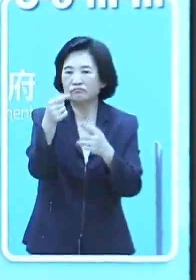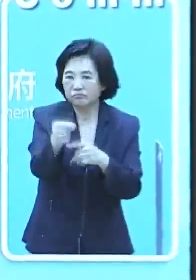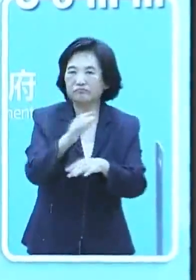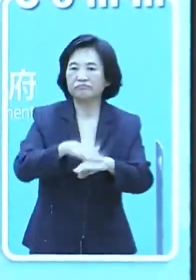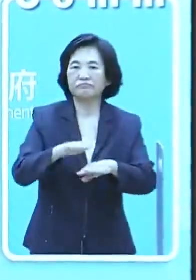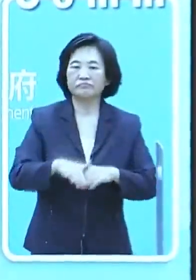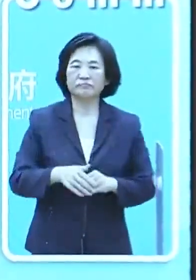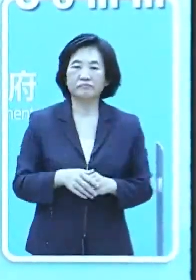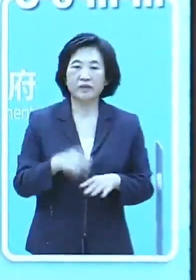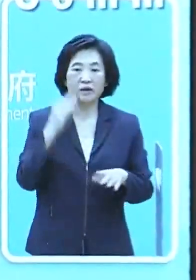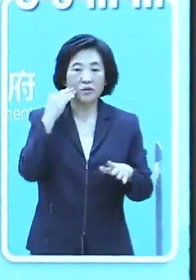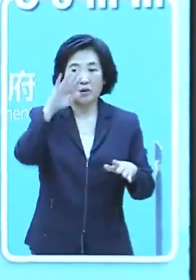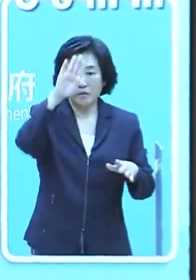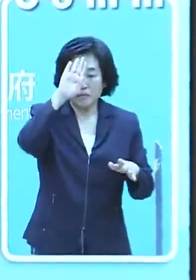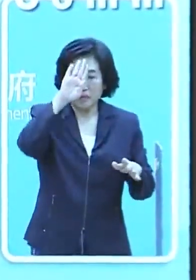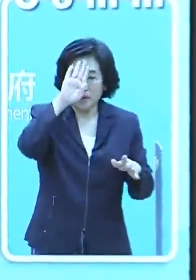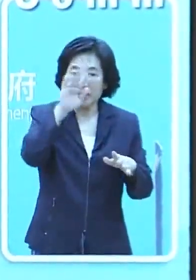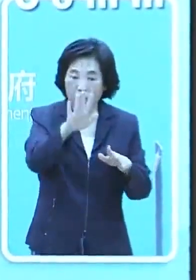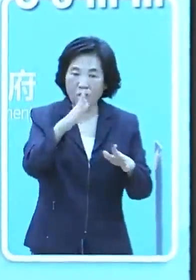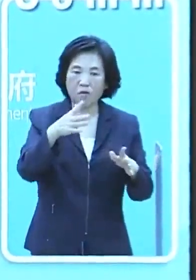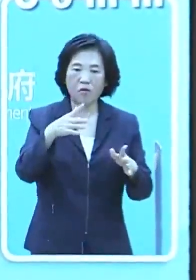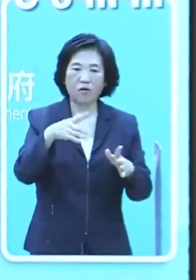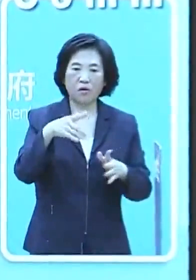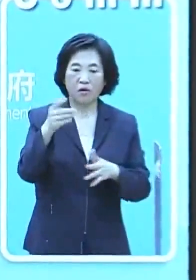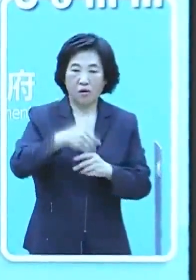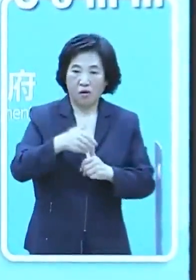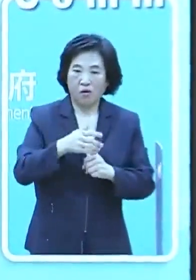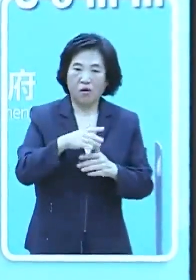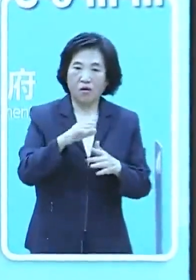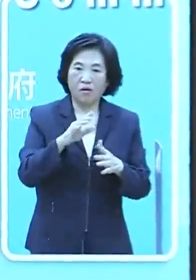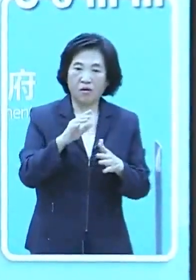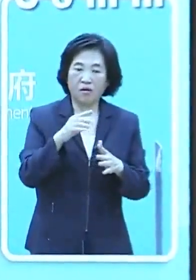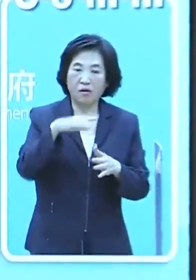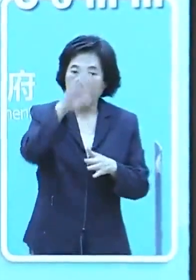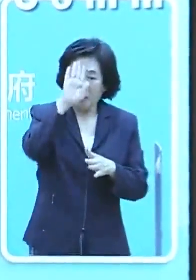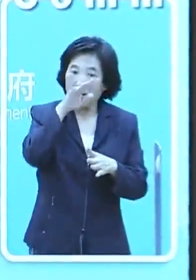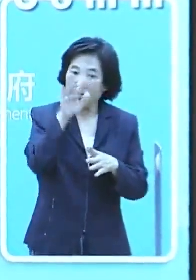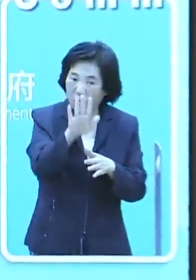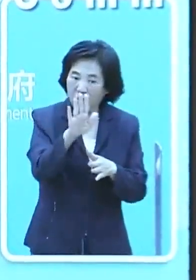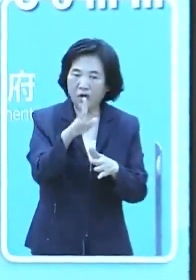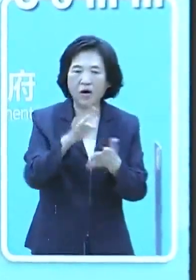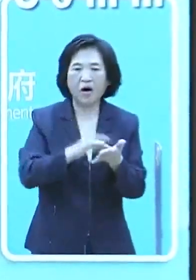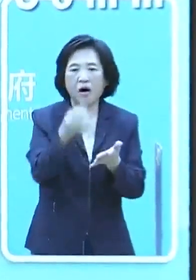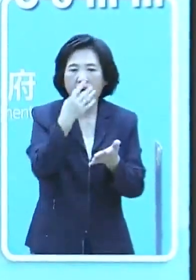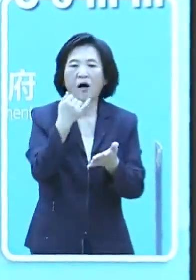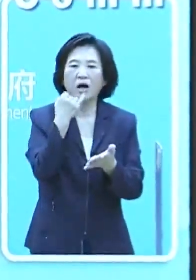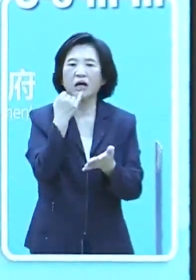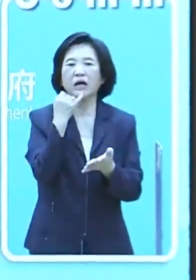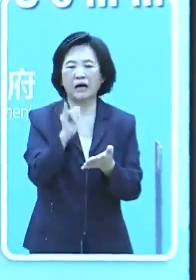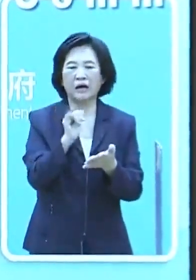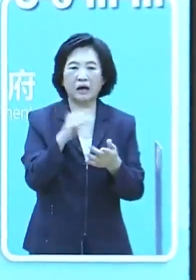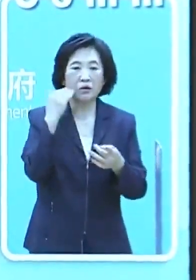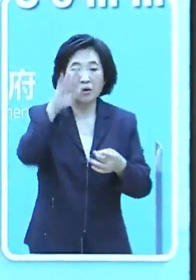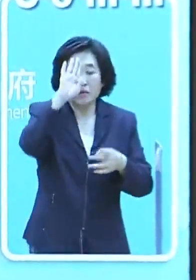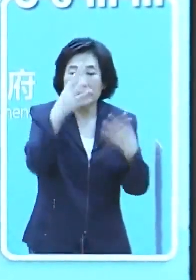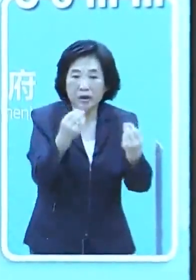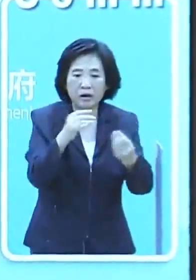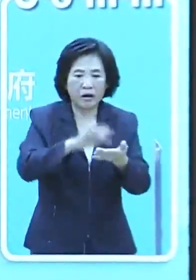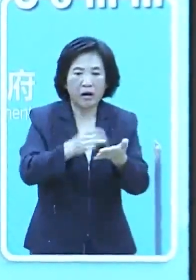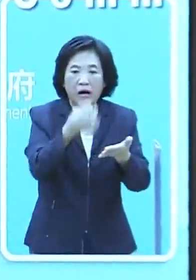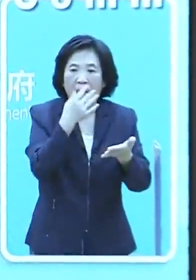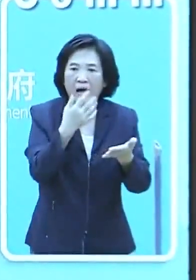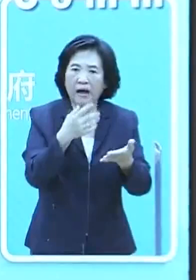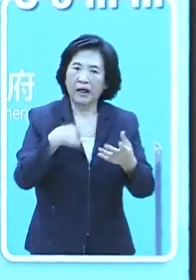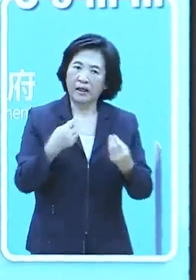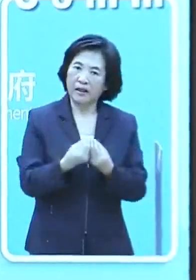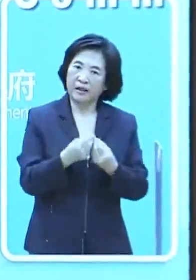这样，那是有病人会降低死亡率，你没有病人吃那个会不会降低，会不会反而增加死亡率都不知道。所以原则上是这样，我们只有